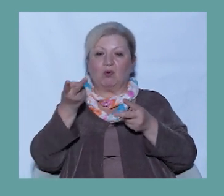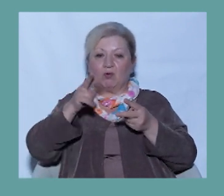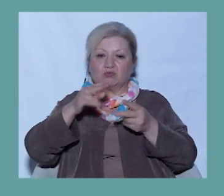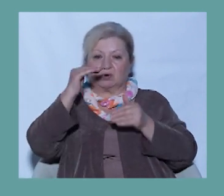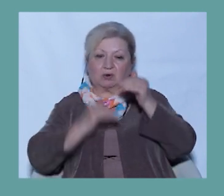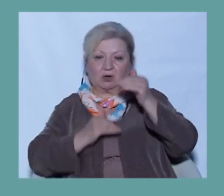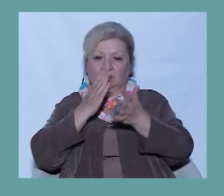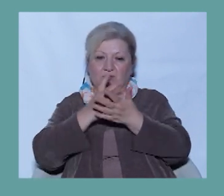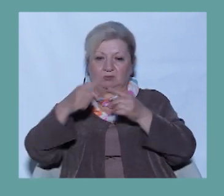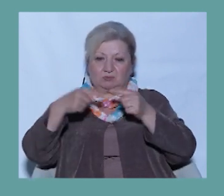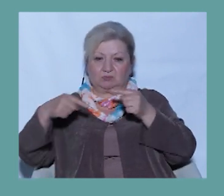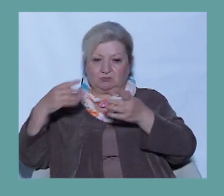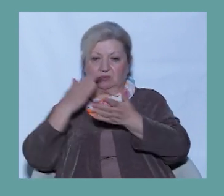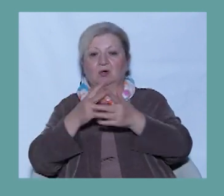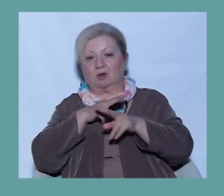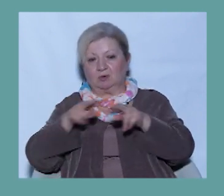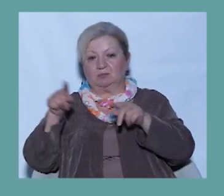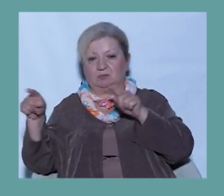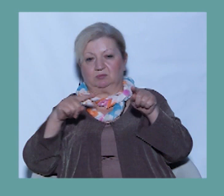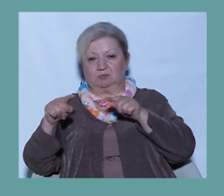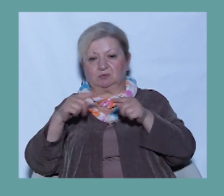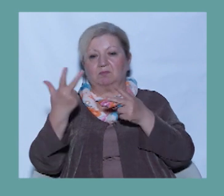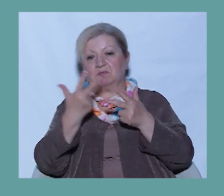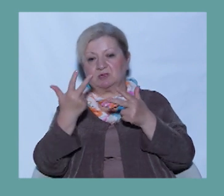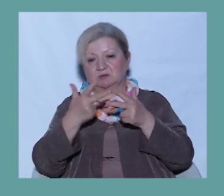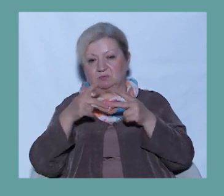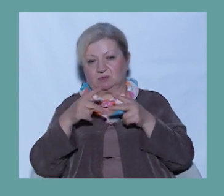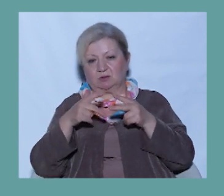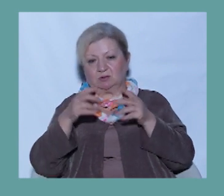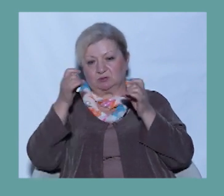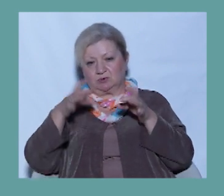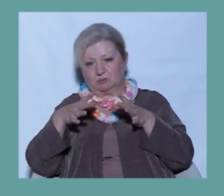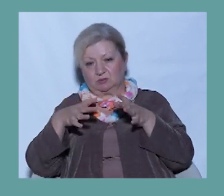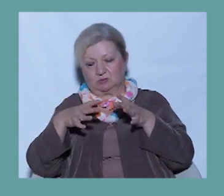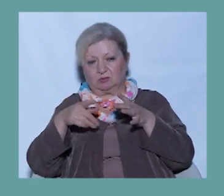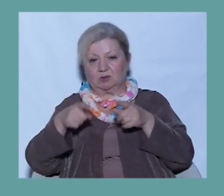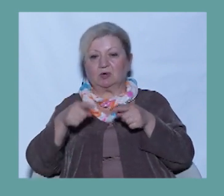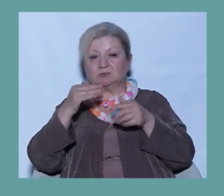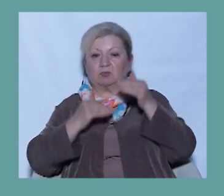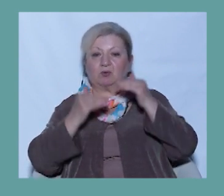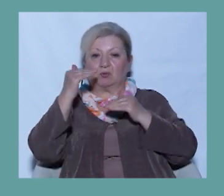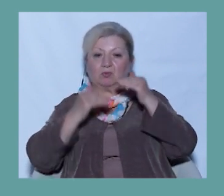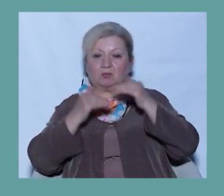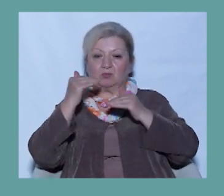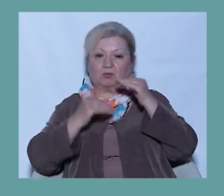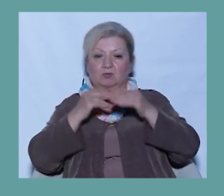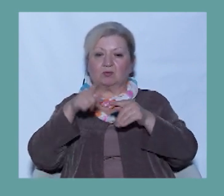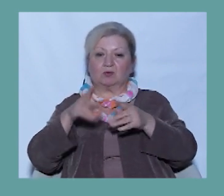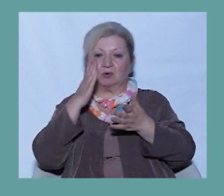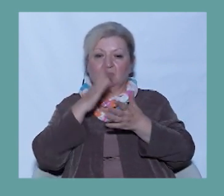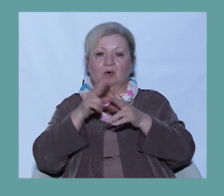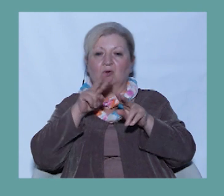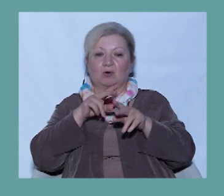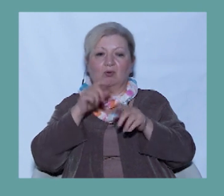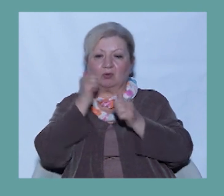ნაკლები ხვია არის აქ. ასევე აქაც მესამე შემთხვევაში ეს პროპორცია